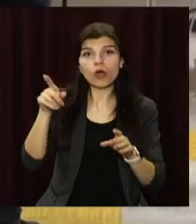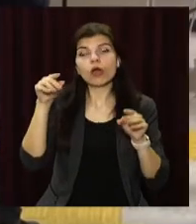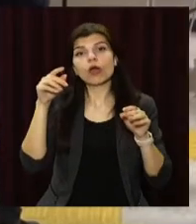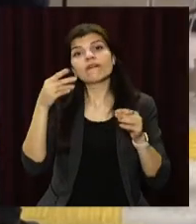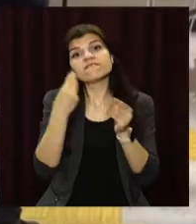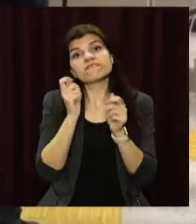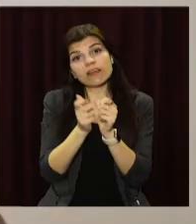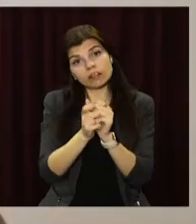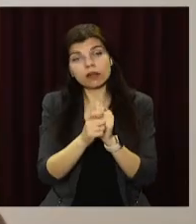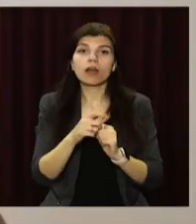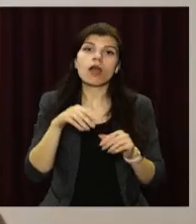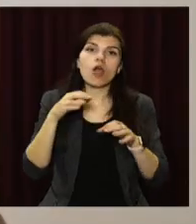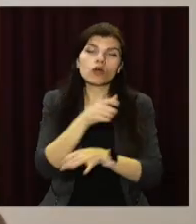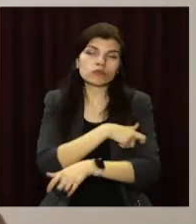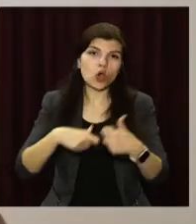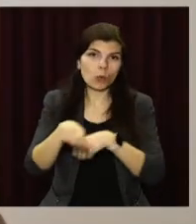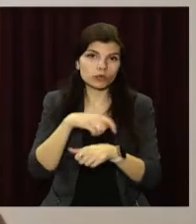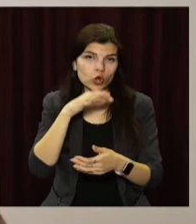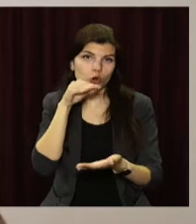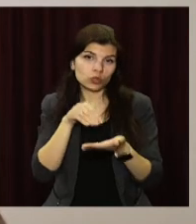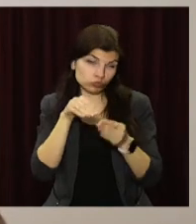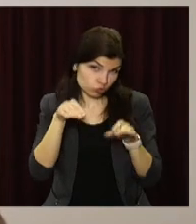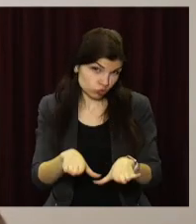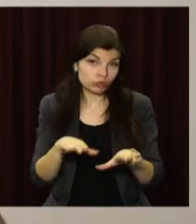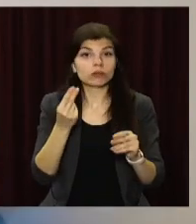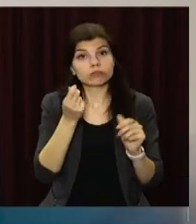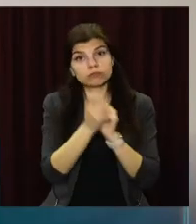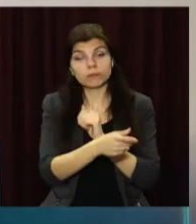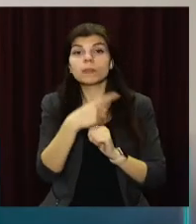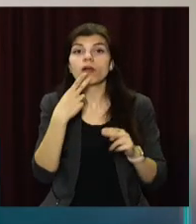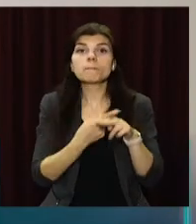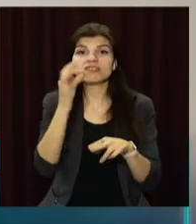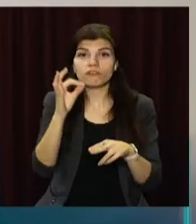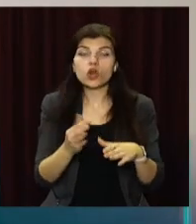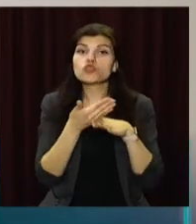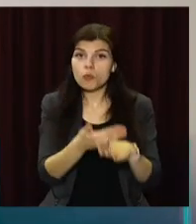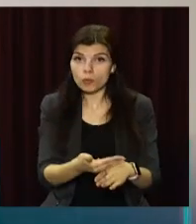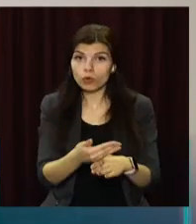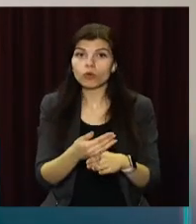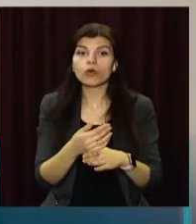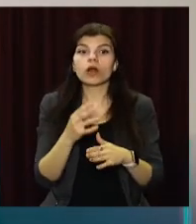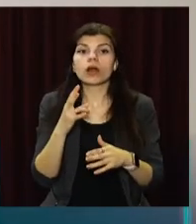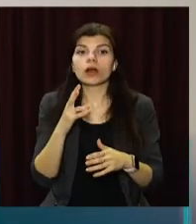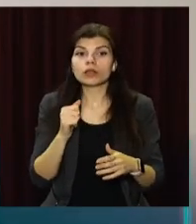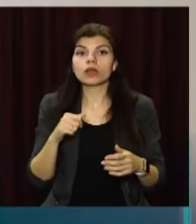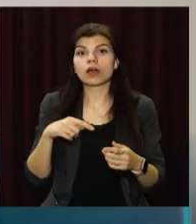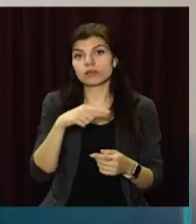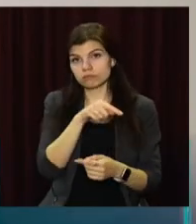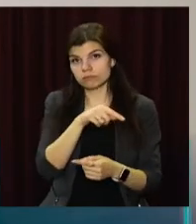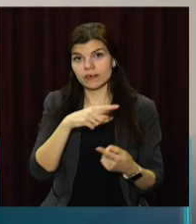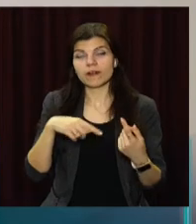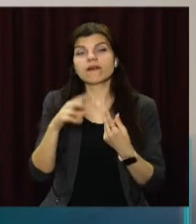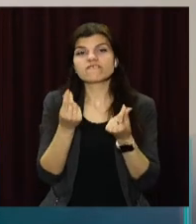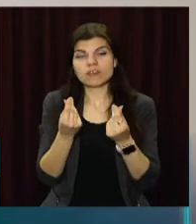комісія. Матимуть можливість отримати безвідсоткову допомогу на поворотній основі